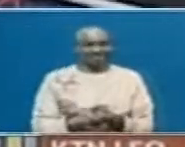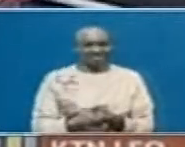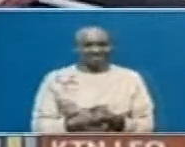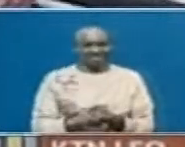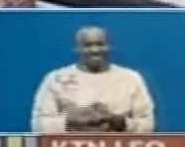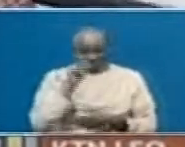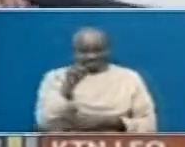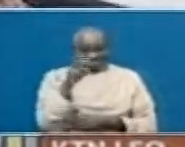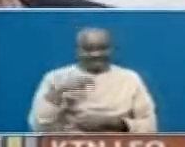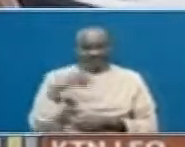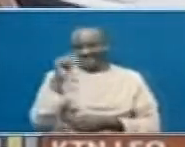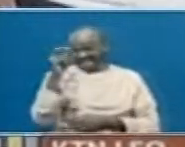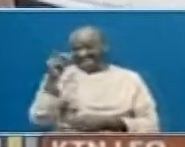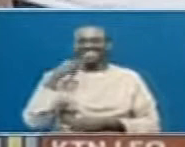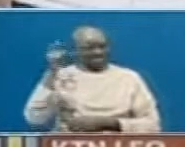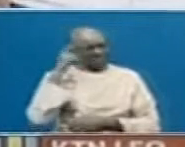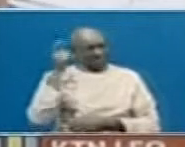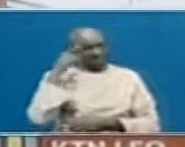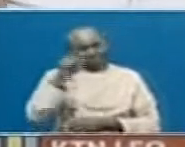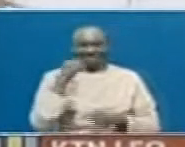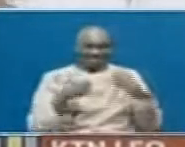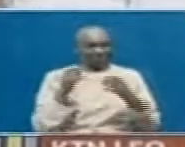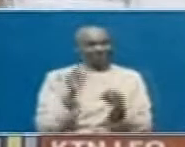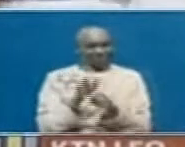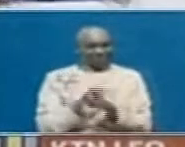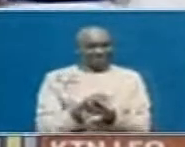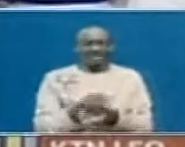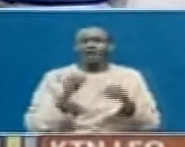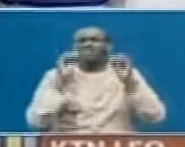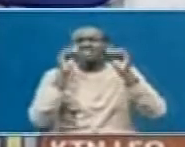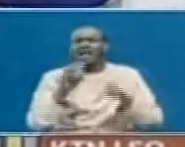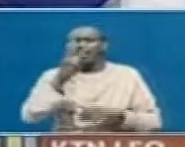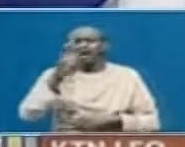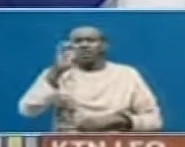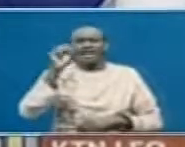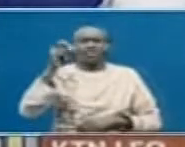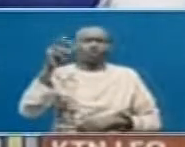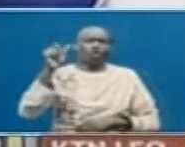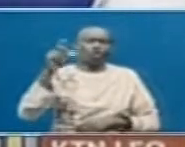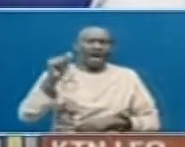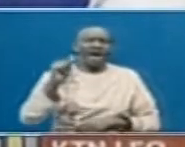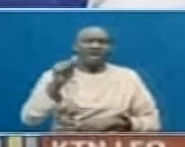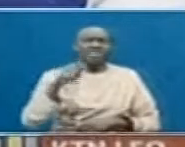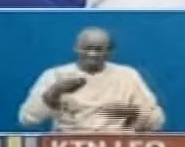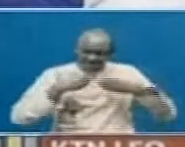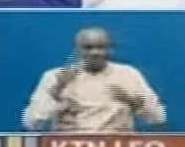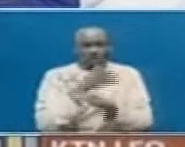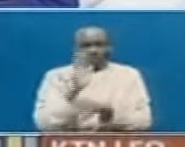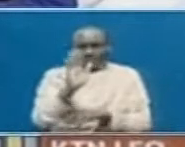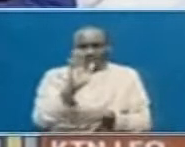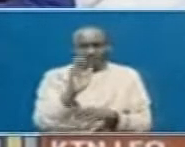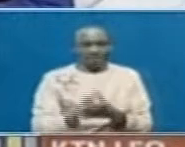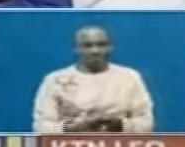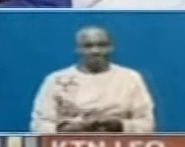ya Uncle Mambo na mashamsham kwa raha zake. Na mwalimu Wesonga, tupe kibao heko.